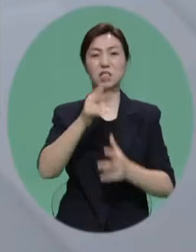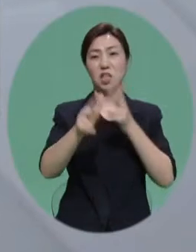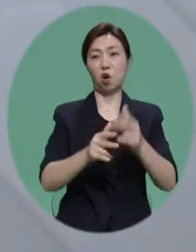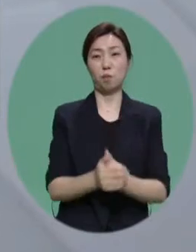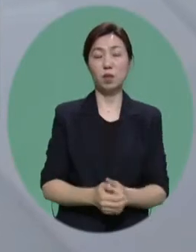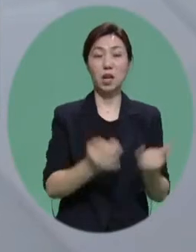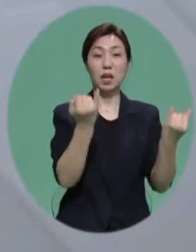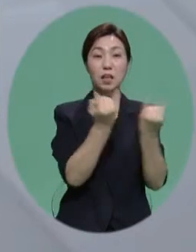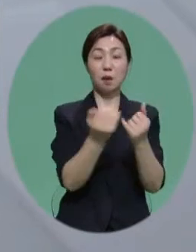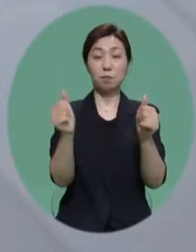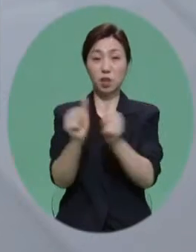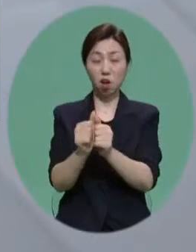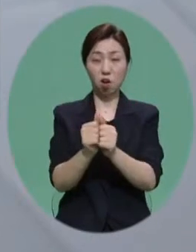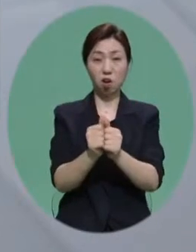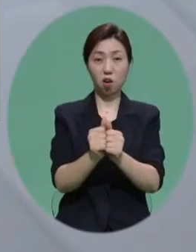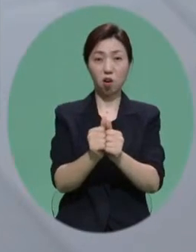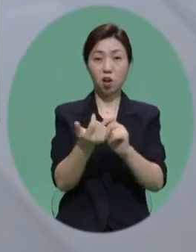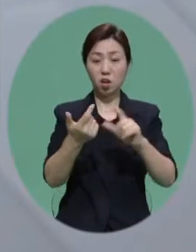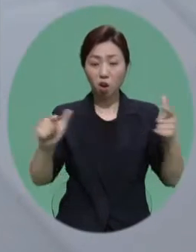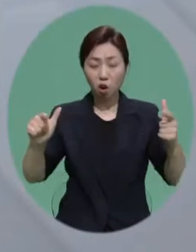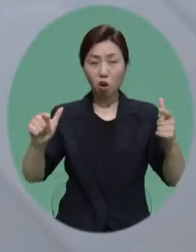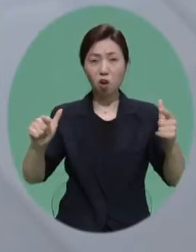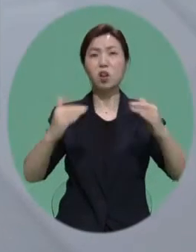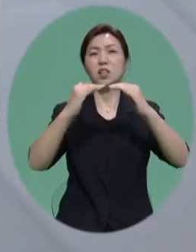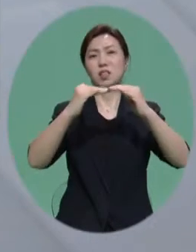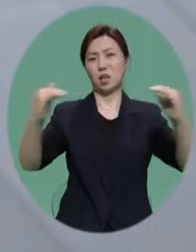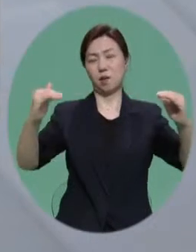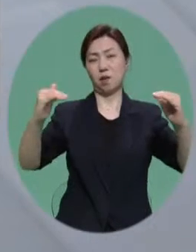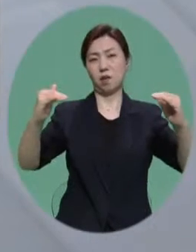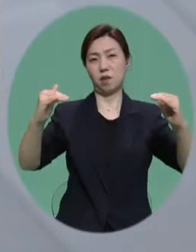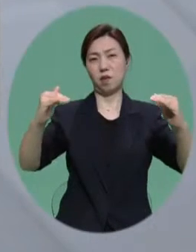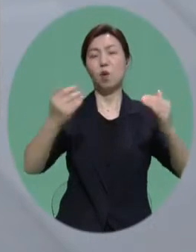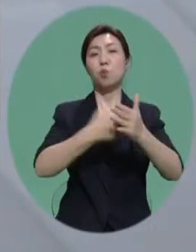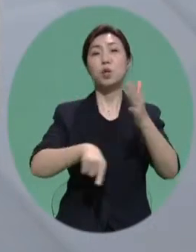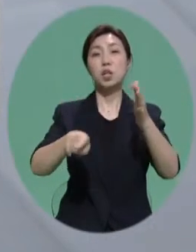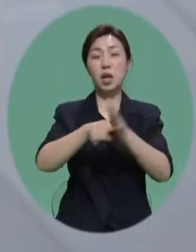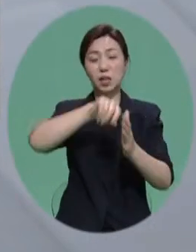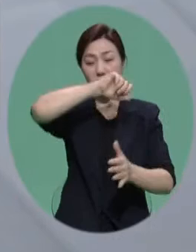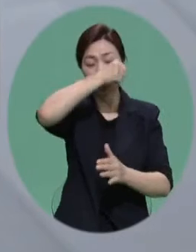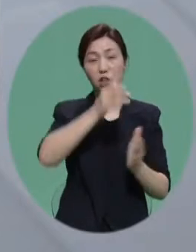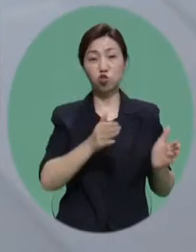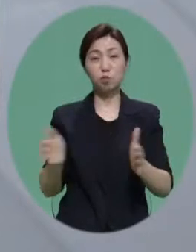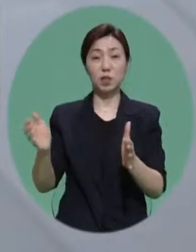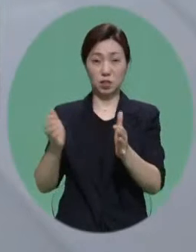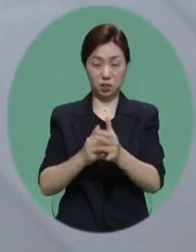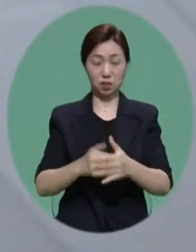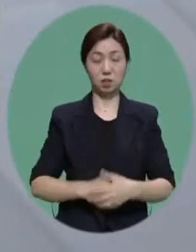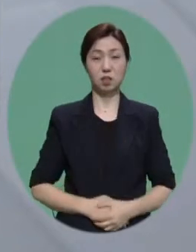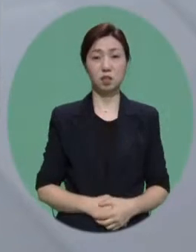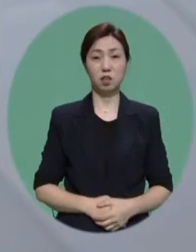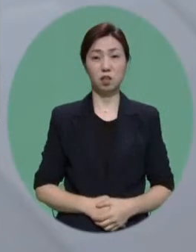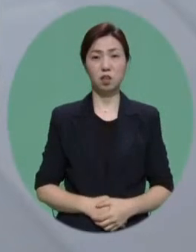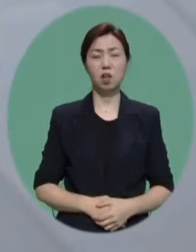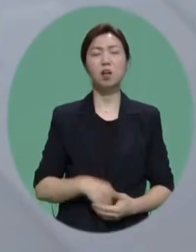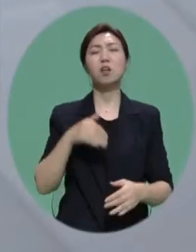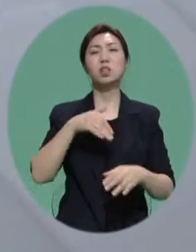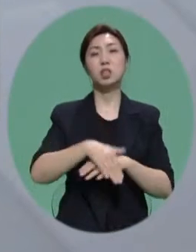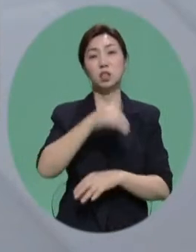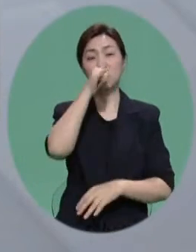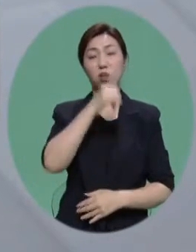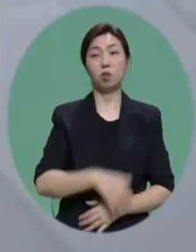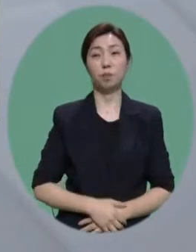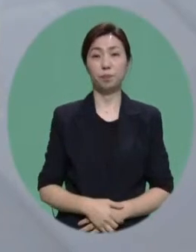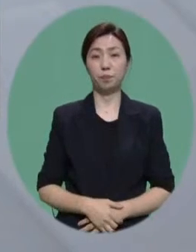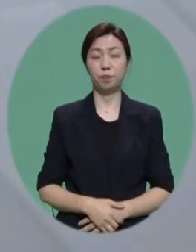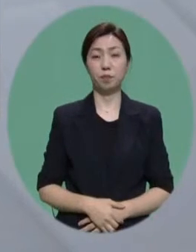남녀 성 평등을 위해서 특별히 고려해야 될 예산을 많은 겁니다 분류 방법이 한다는거 rs 말씀 드리고요